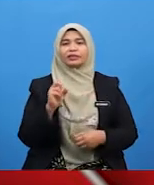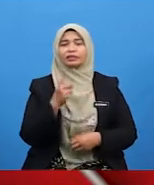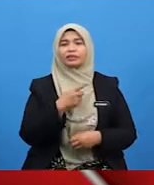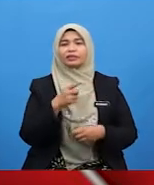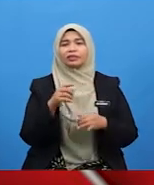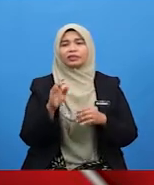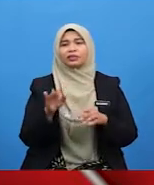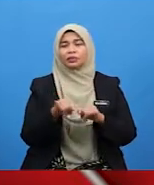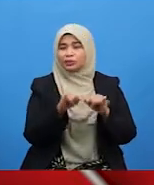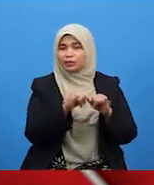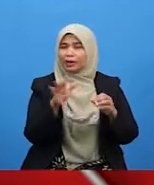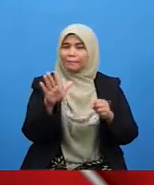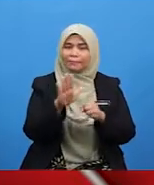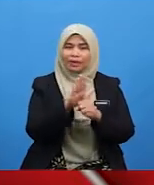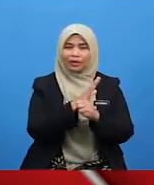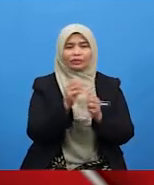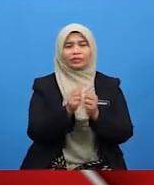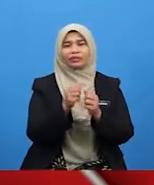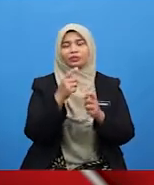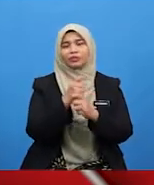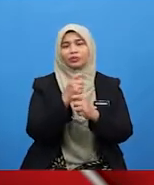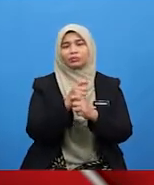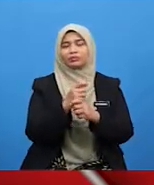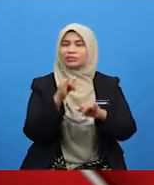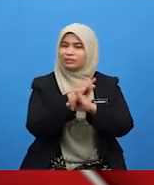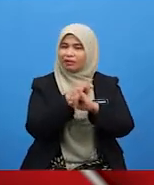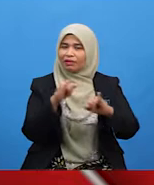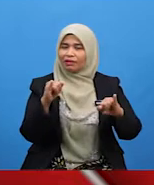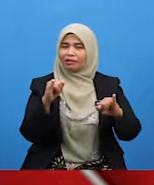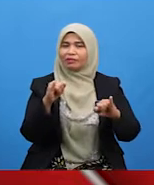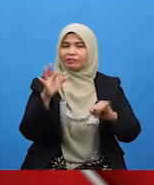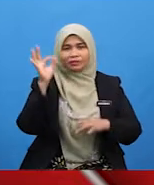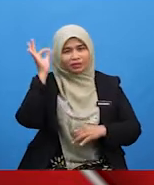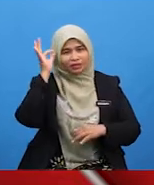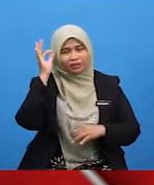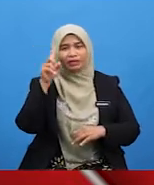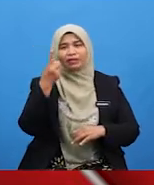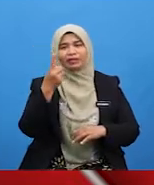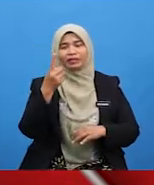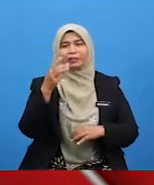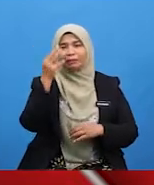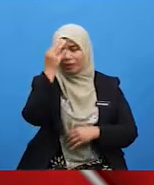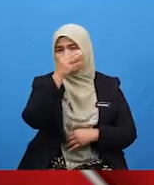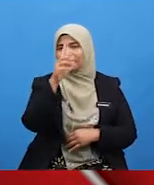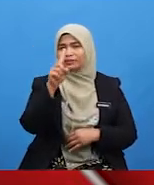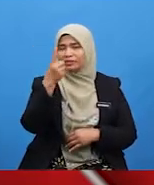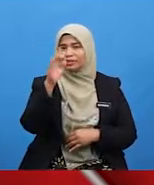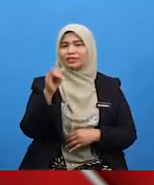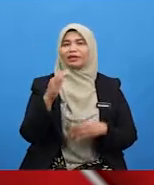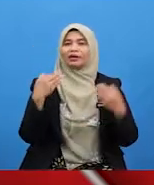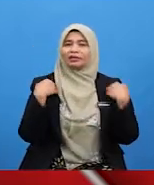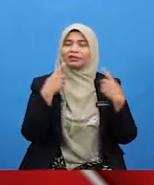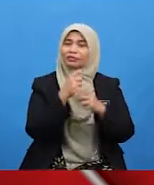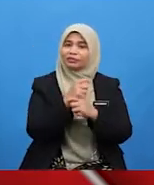kita juga dipenuhi dengan tugasan. Jangan ingat hanya malaikat saja yang ada tugasan tu